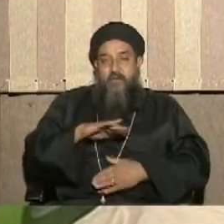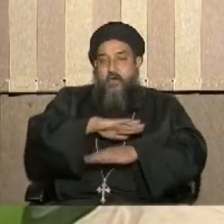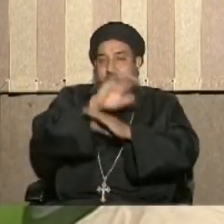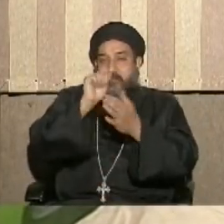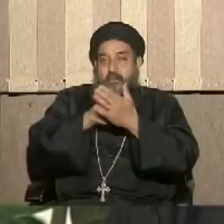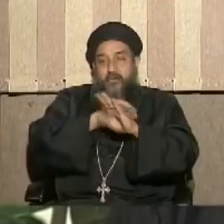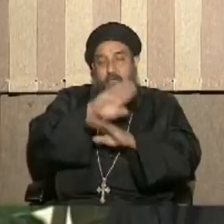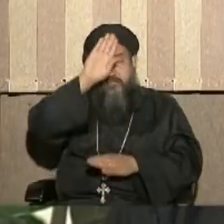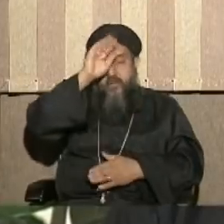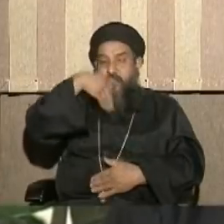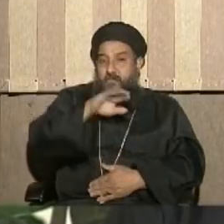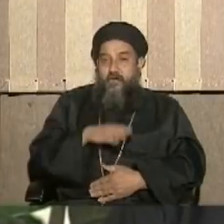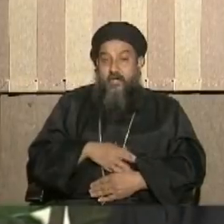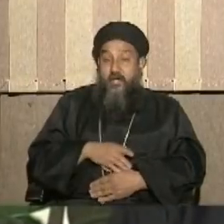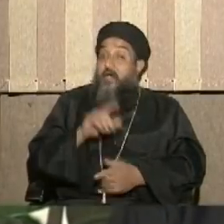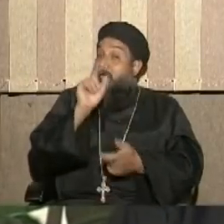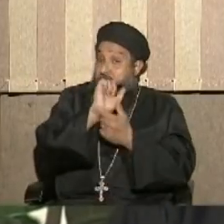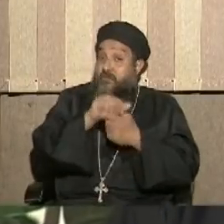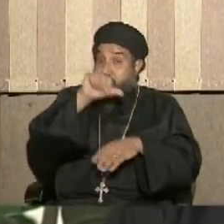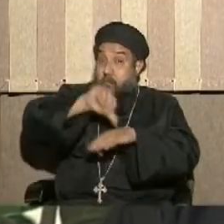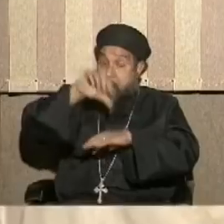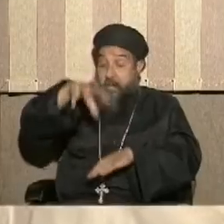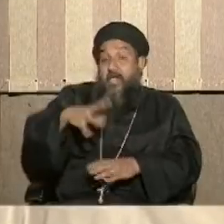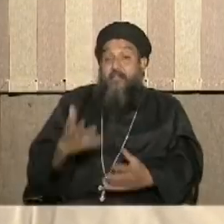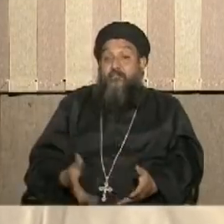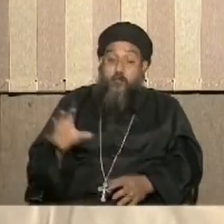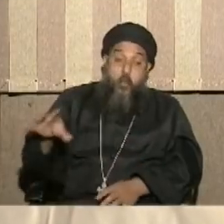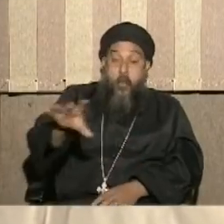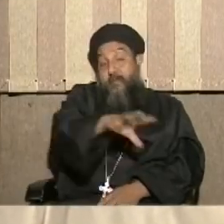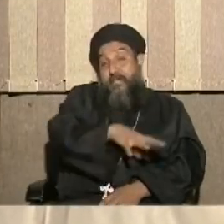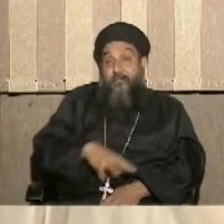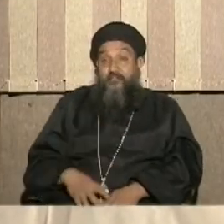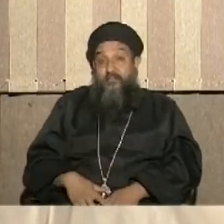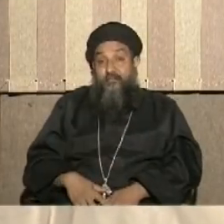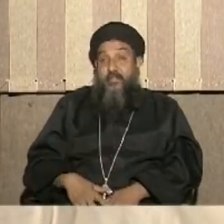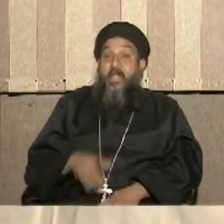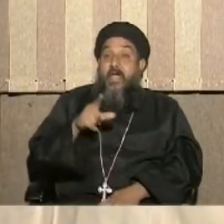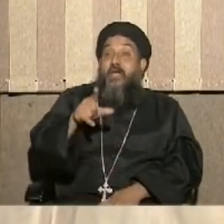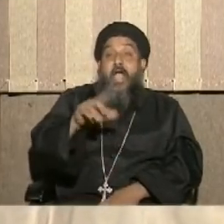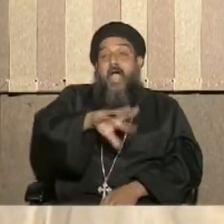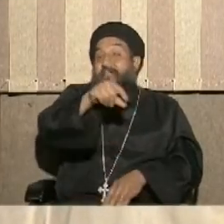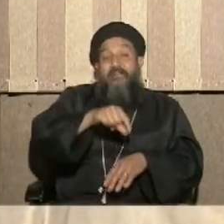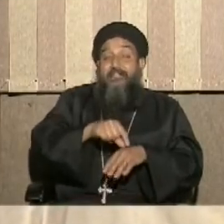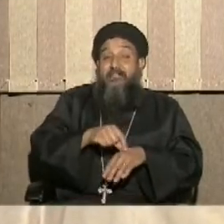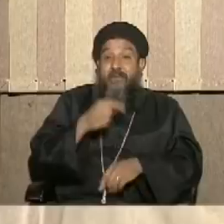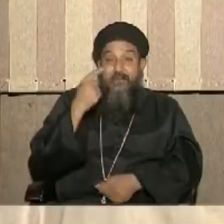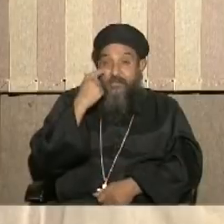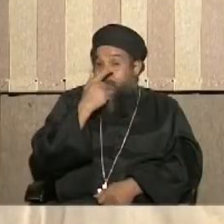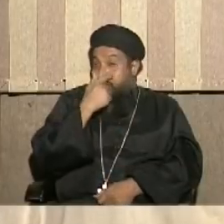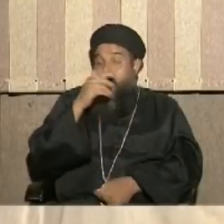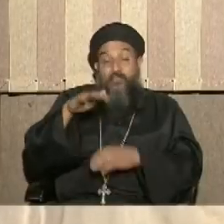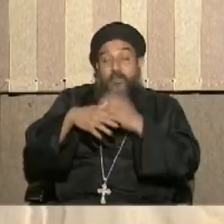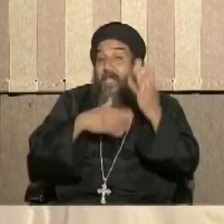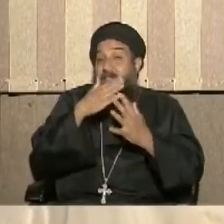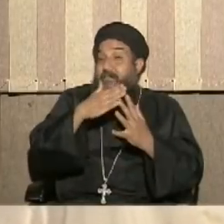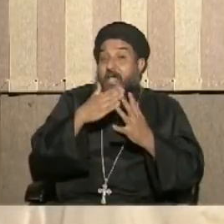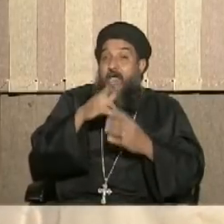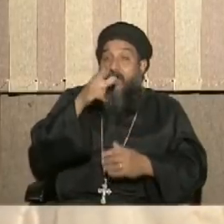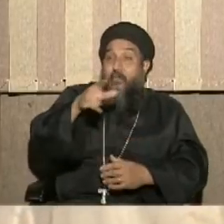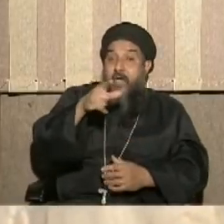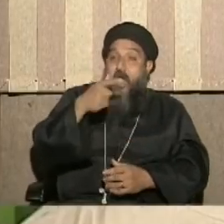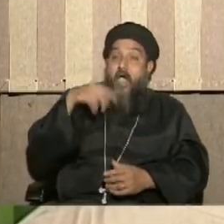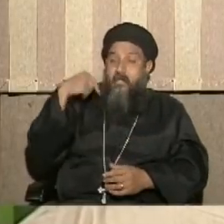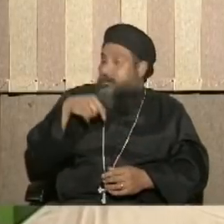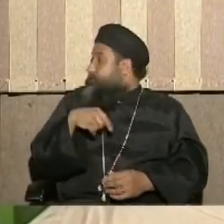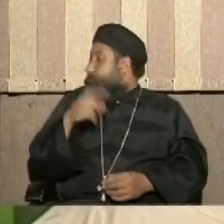المسيح. بس المسيح في كل مكان. يا ابي ليس احد يضع يده على المحراث وينظر الى الوراء يصلح